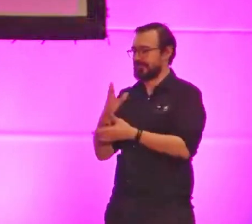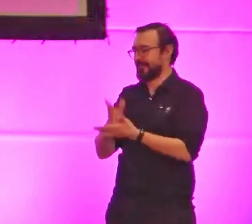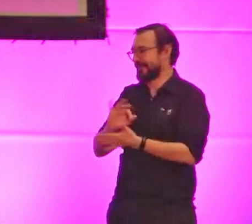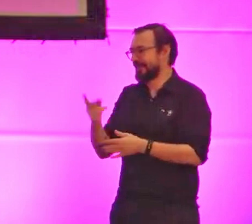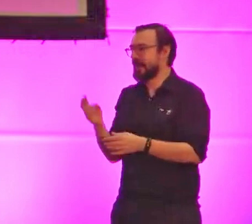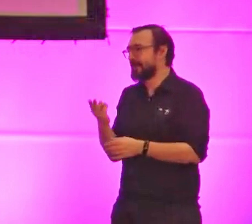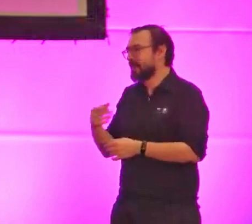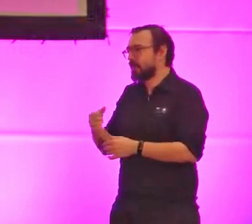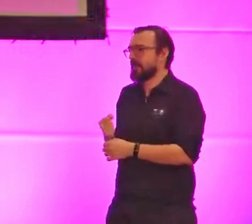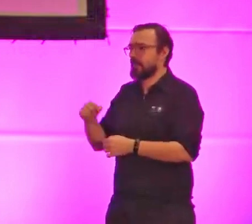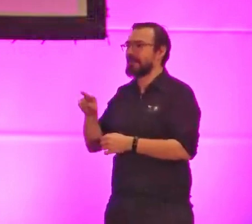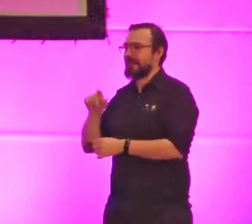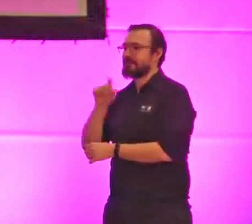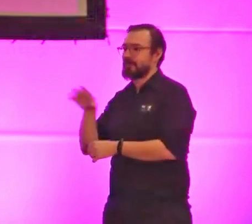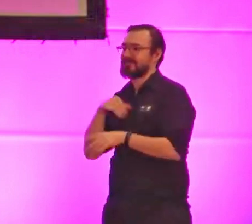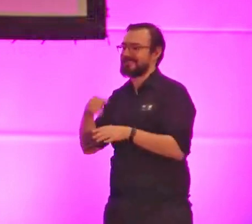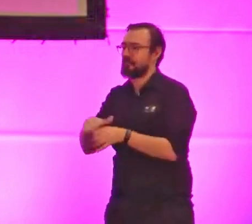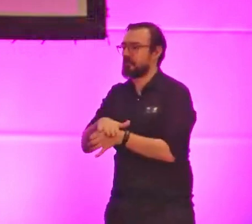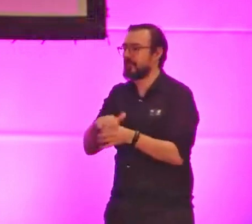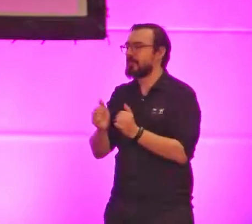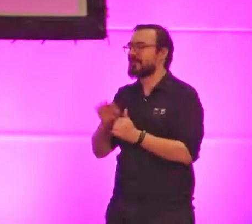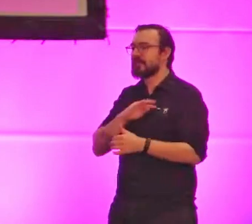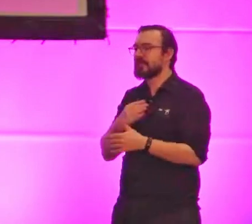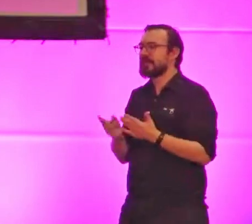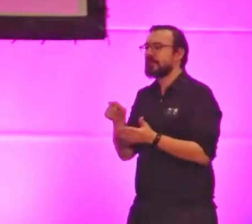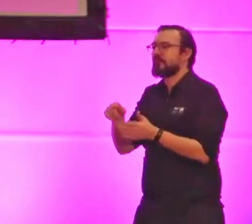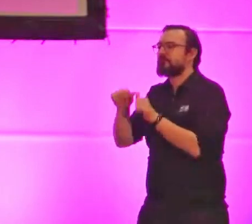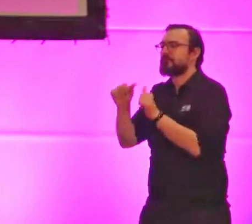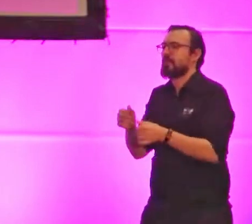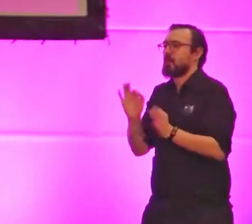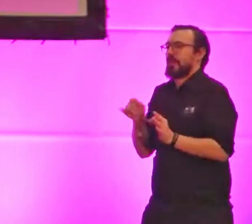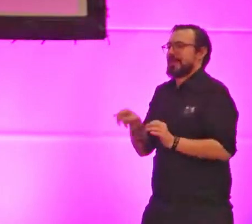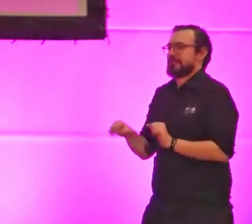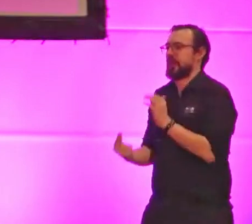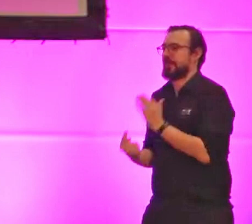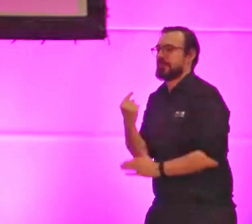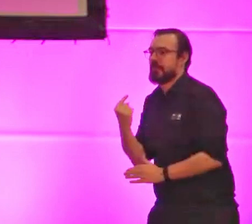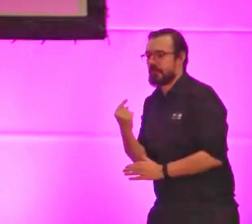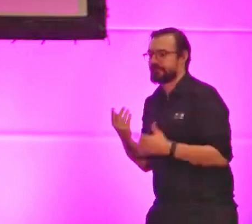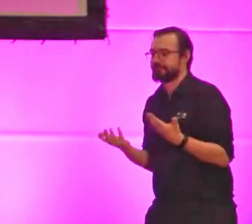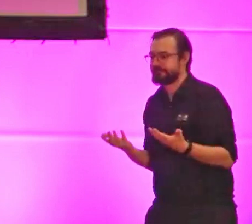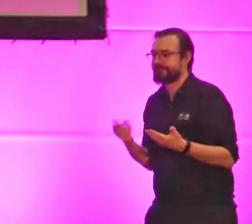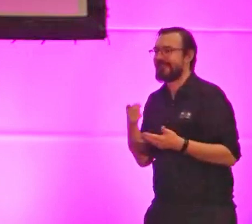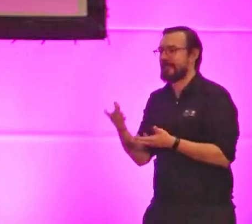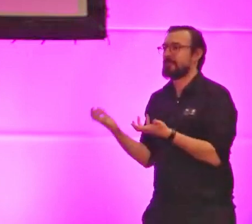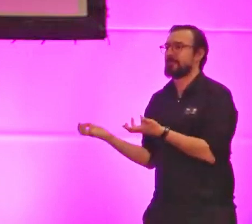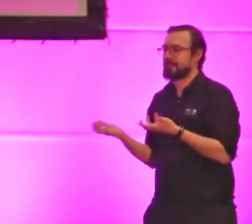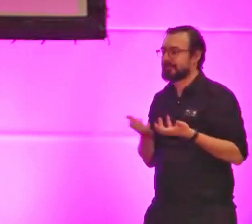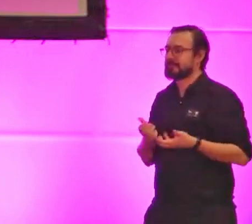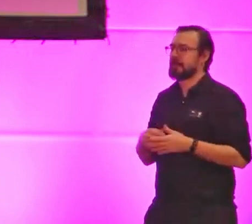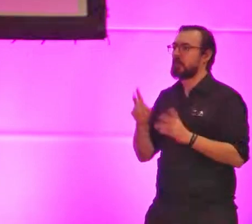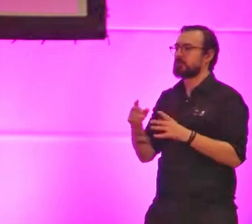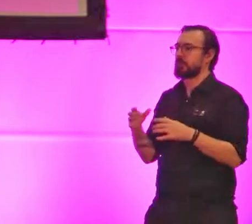eller miljöbrott när ett företag är där. Men det finns ingen som helst form för hur det här ska ske. där är en brist.